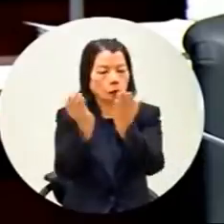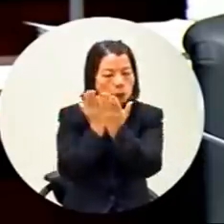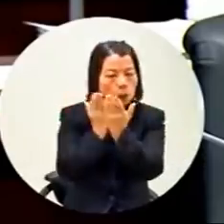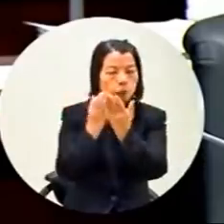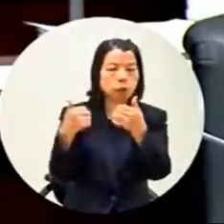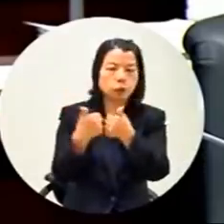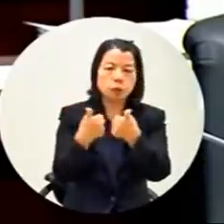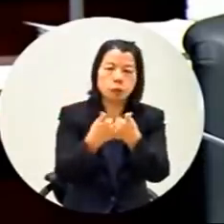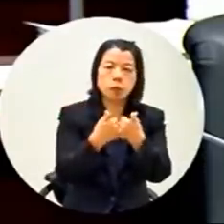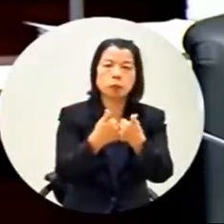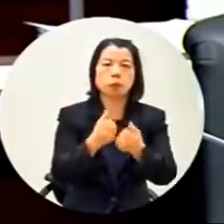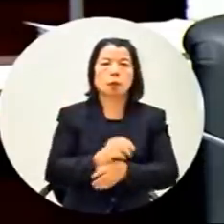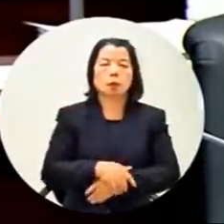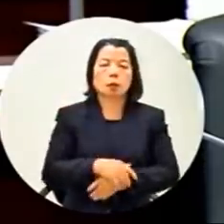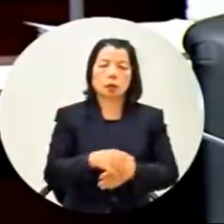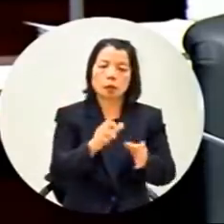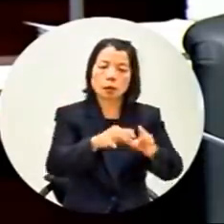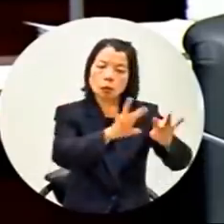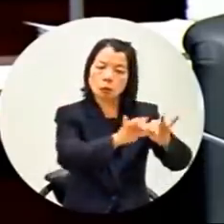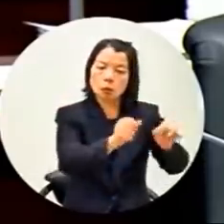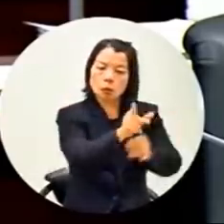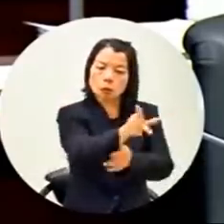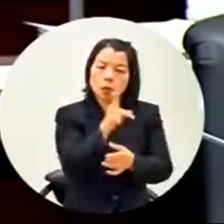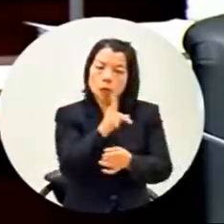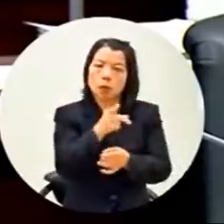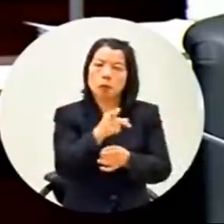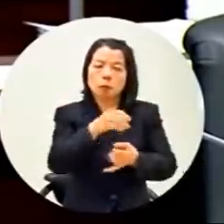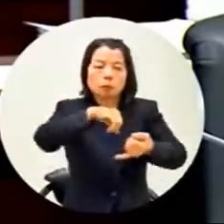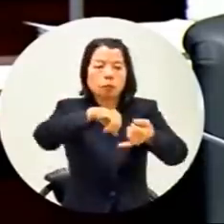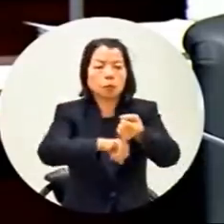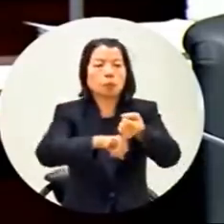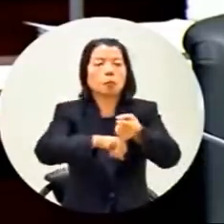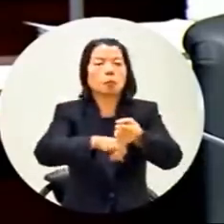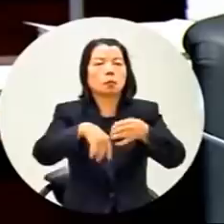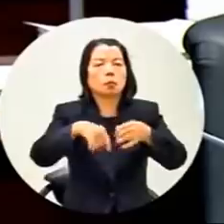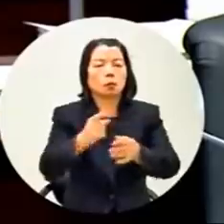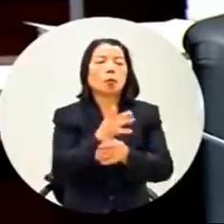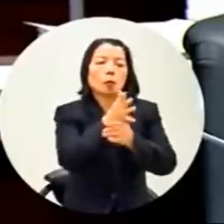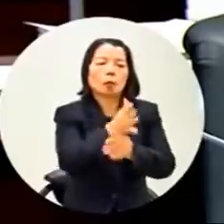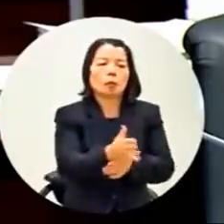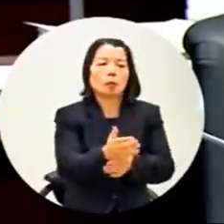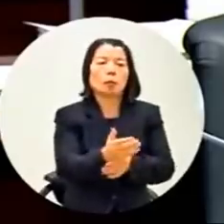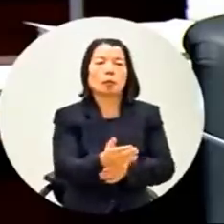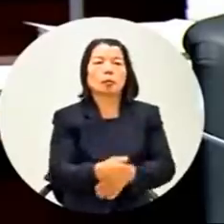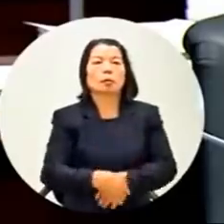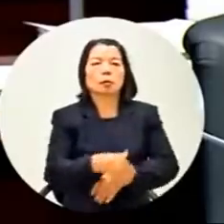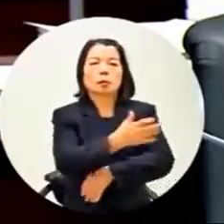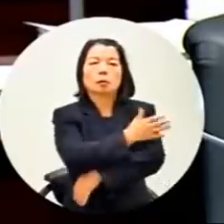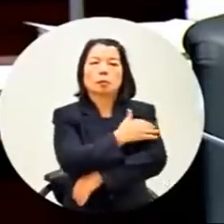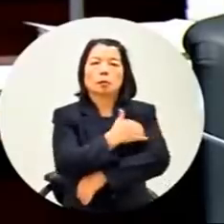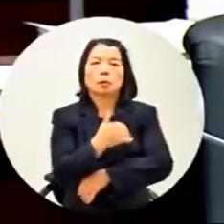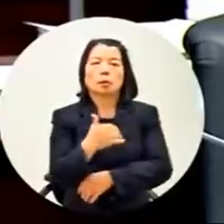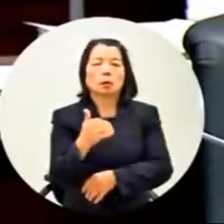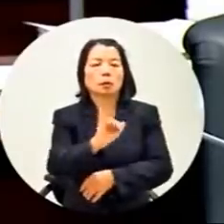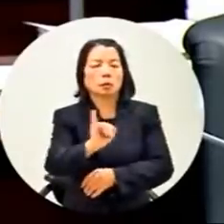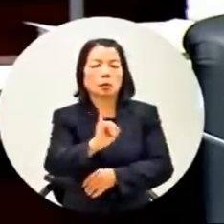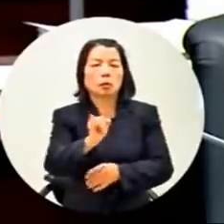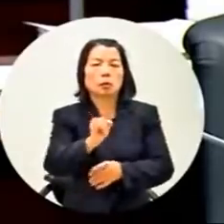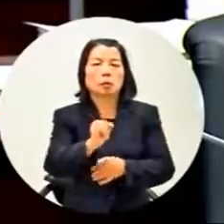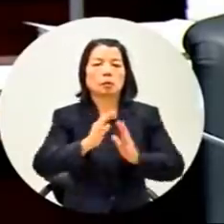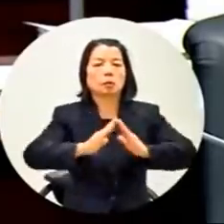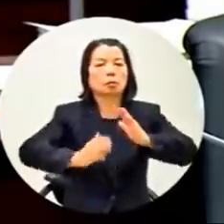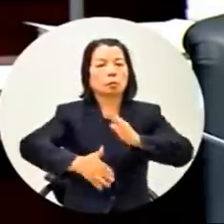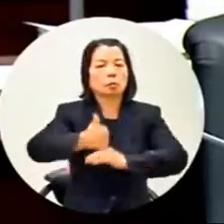个土地的租约的时候，本席就在这边咨询过陈局前市长哦。那陈局市长当时的说法